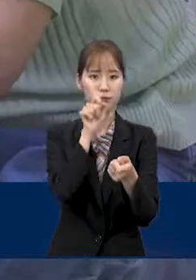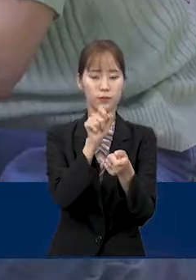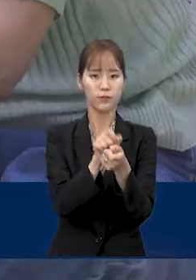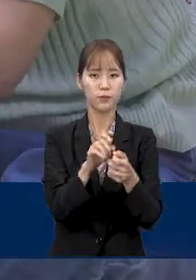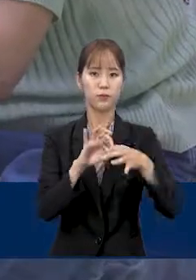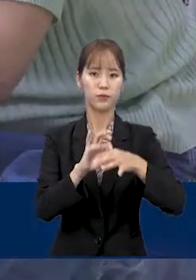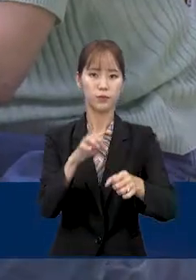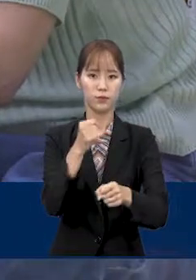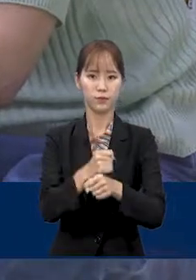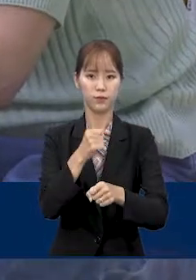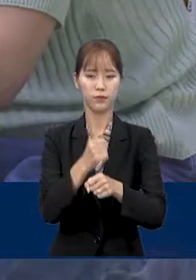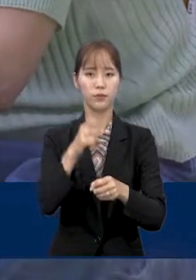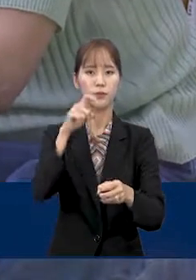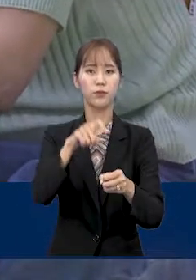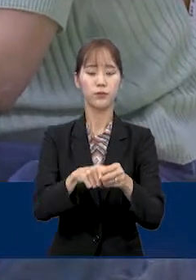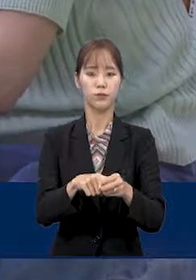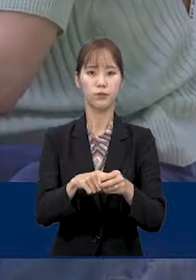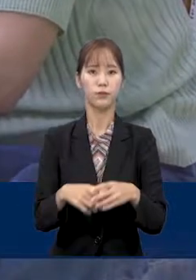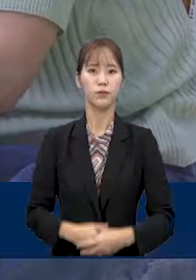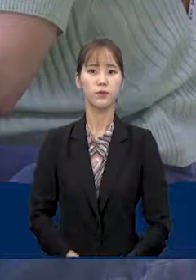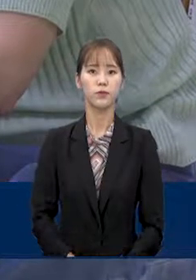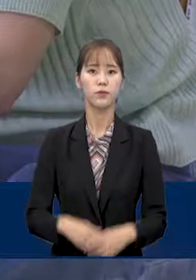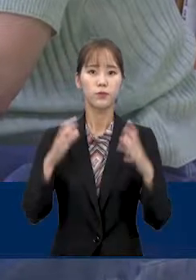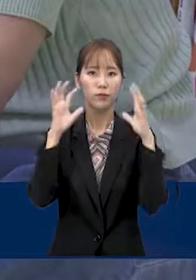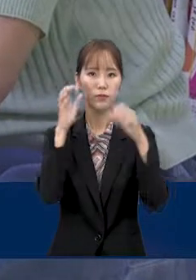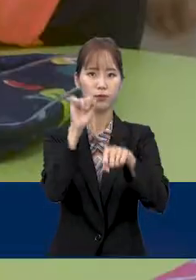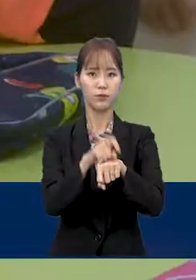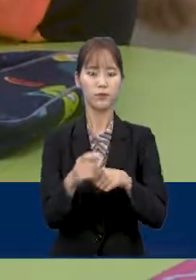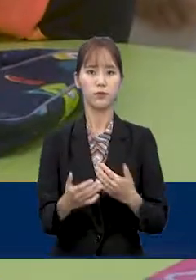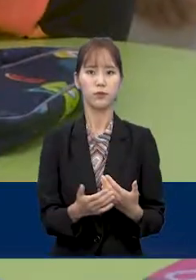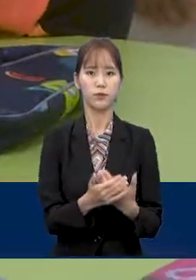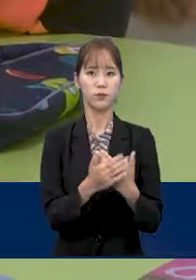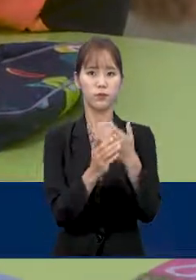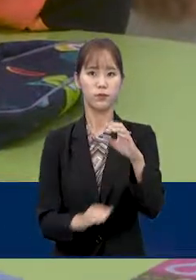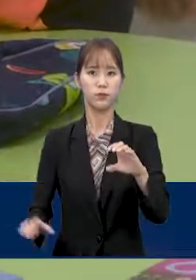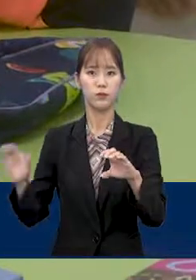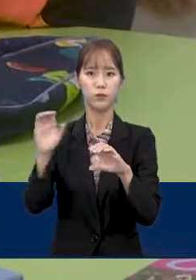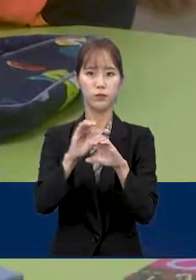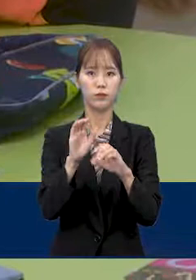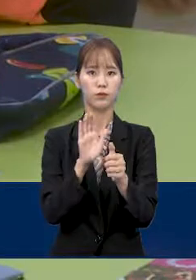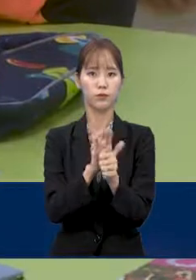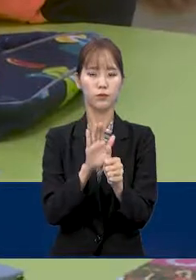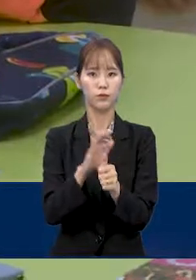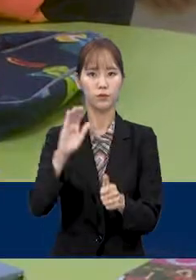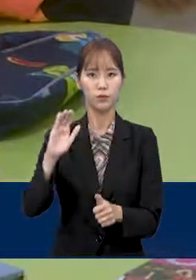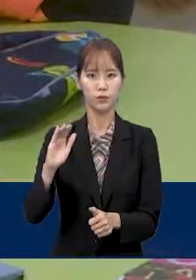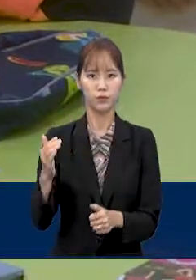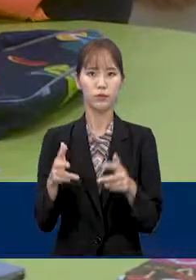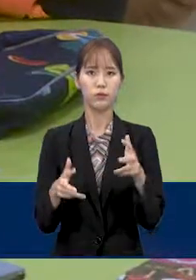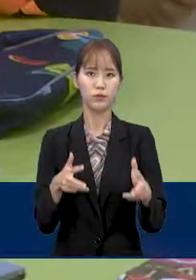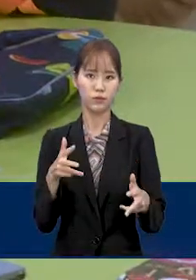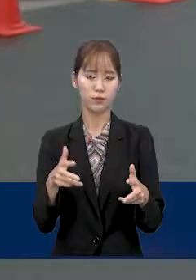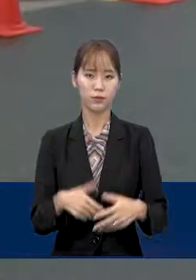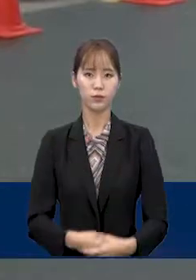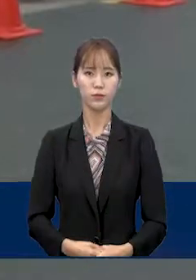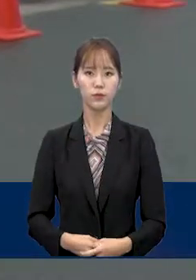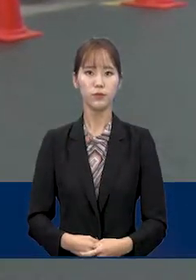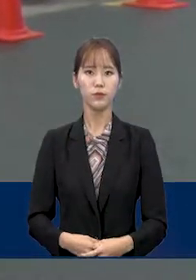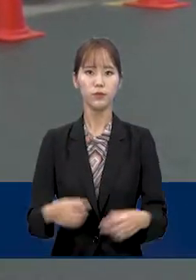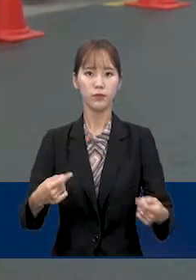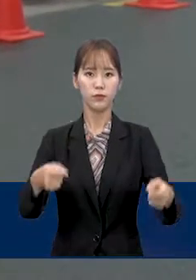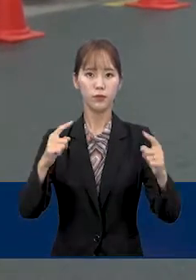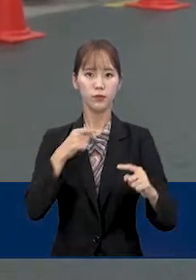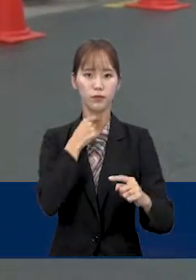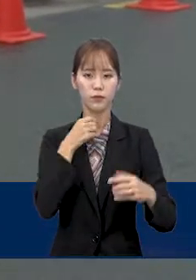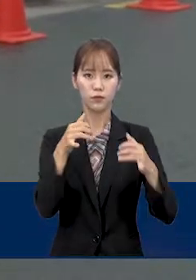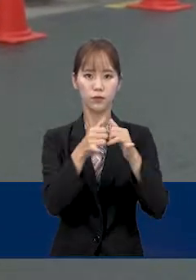부모 사이의 친밀한 유대관계가 형성되도록 도와 아이의 인성 발달도 촉진하는 육아 지원 서비스입니다.